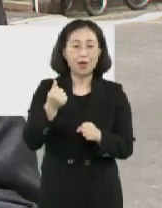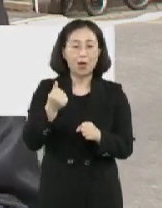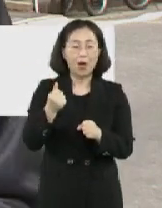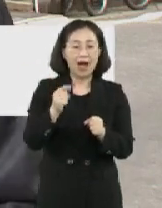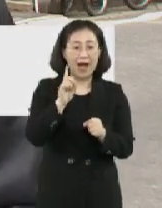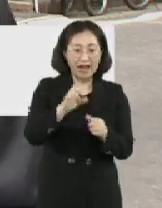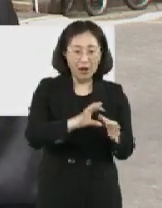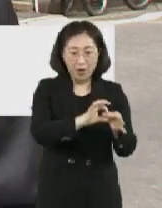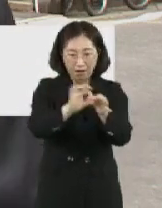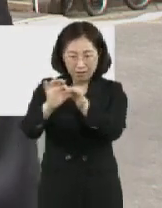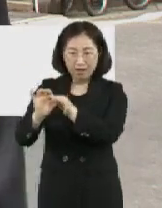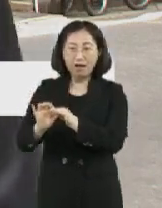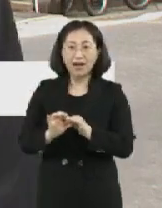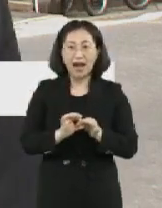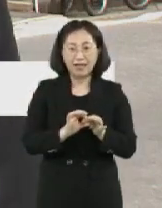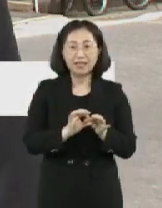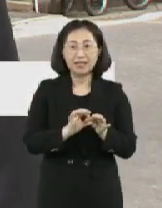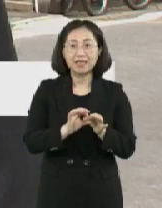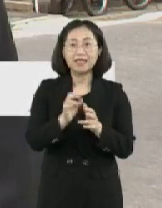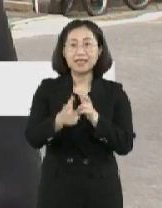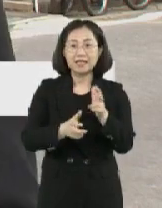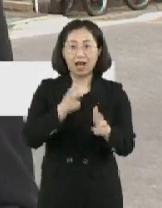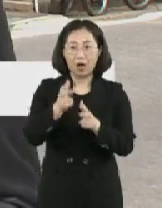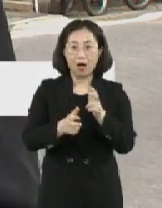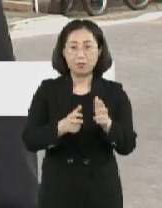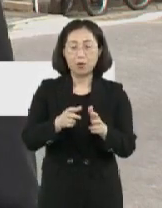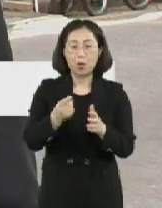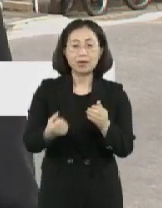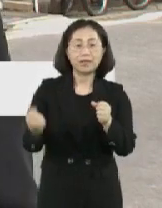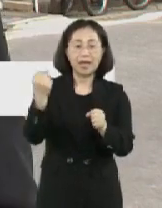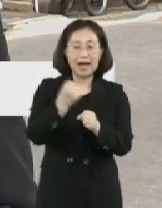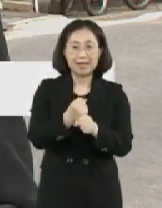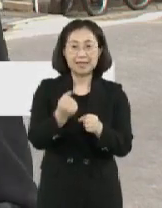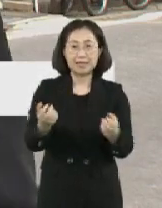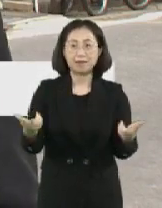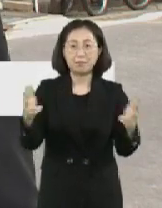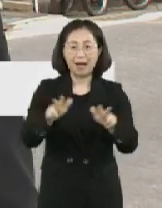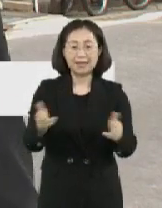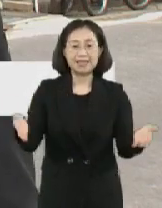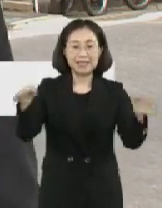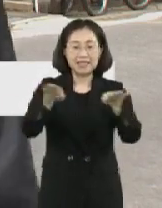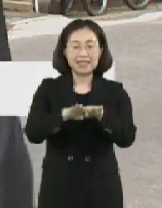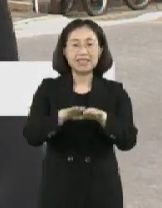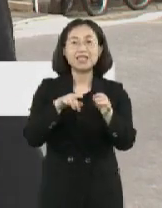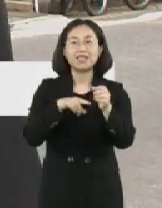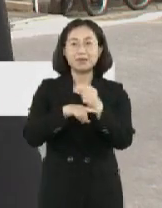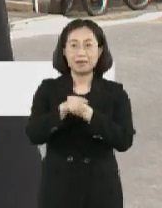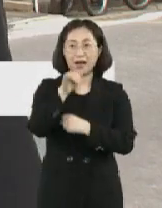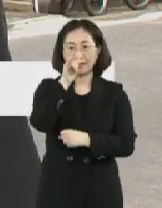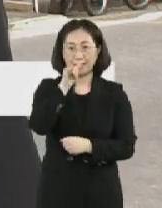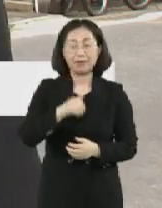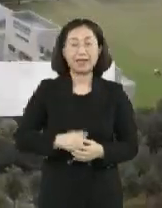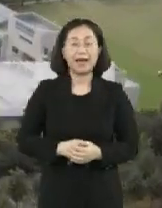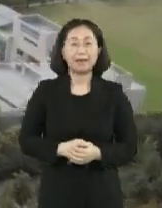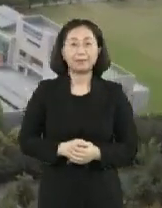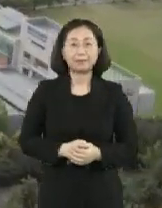하나로 연결하는 네트워크 사업으로서 이 스타트업 파크는 매우 큰 의미가 있다 이렇게